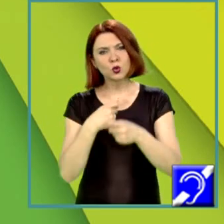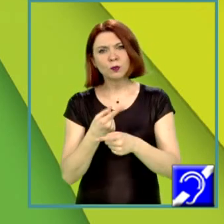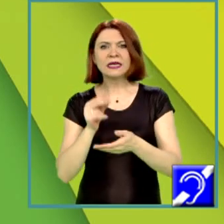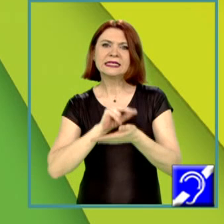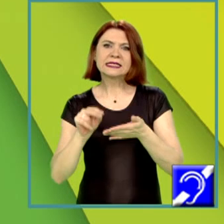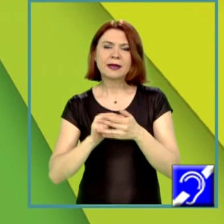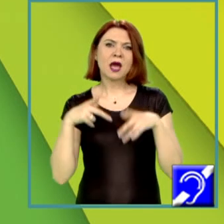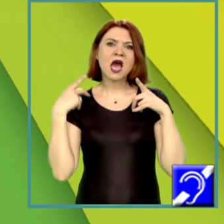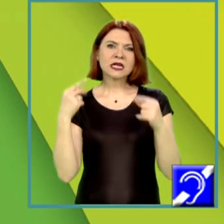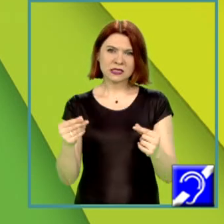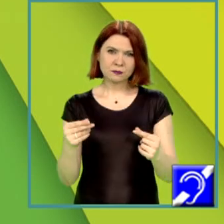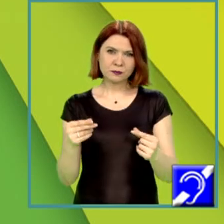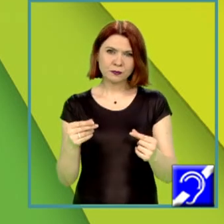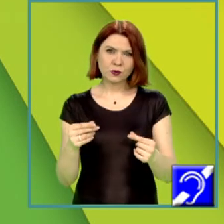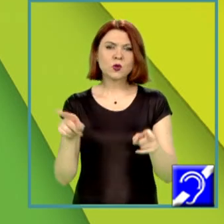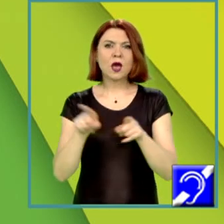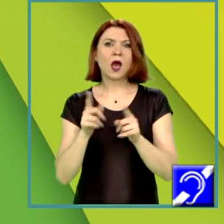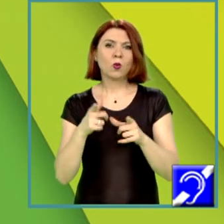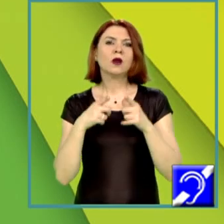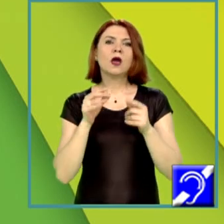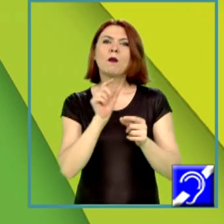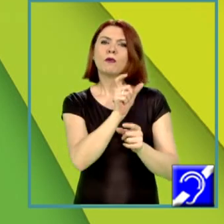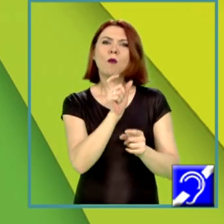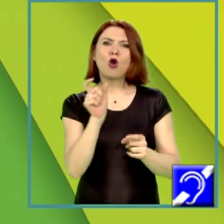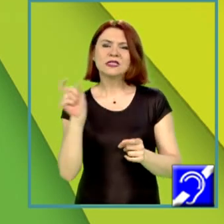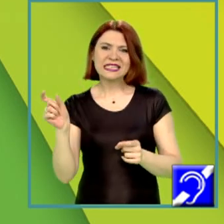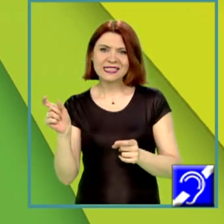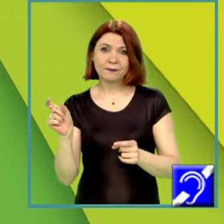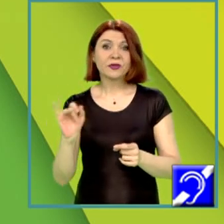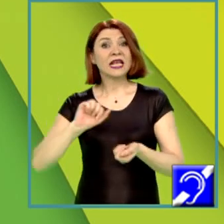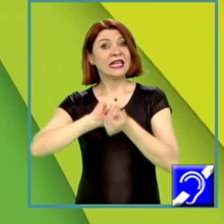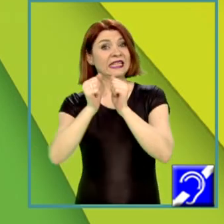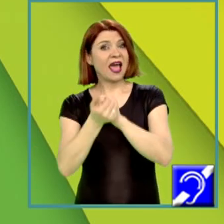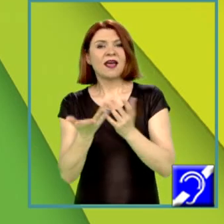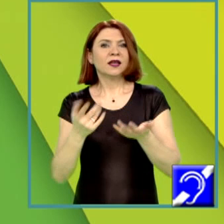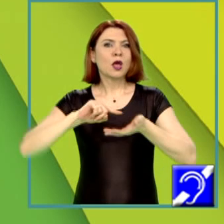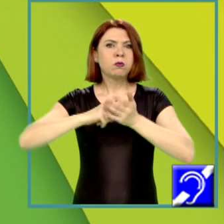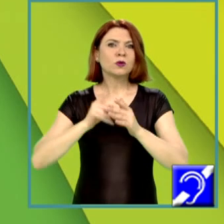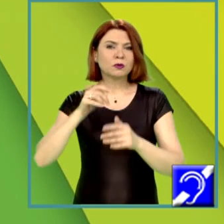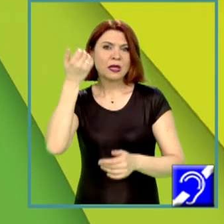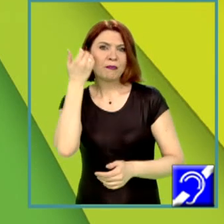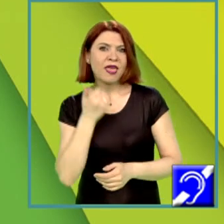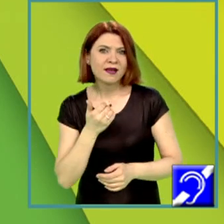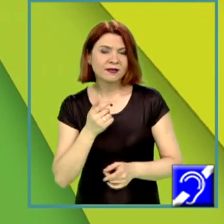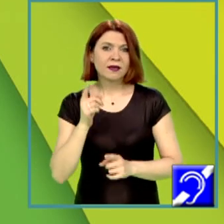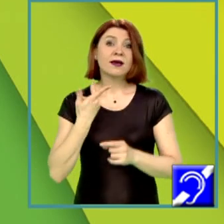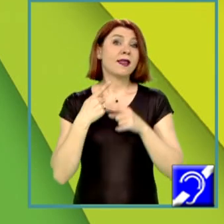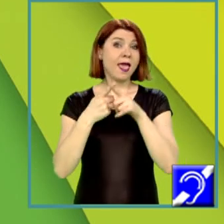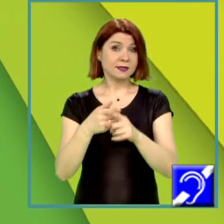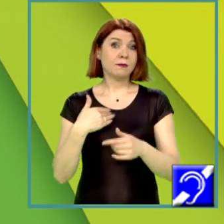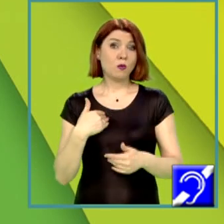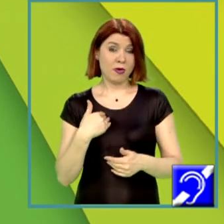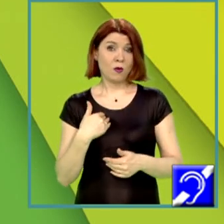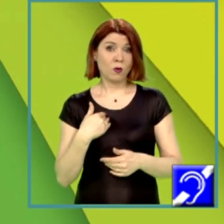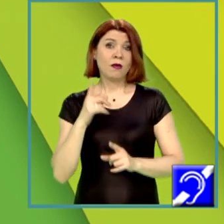formularea răspunsului sub forma unui enunț dar câte puncte aș pierde În exemplul dat de